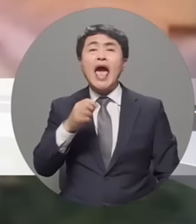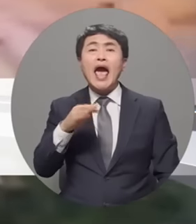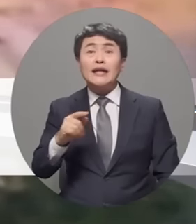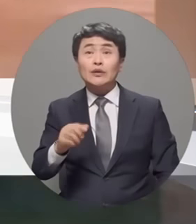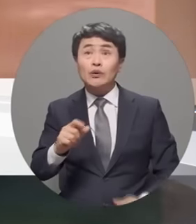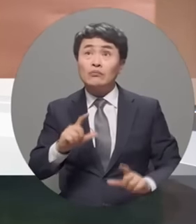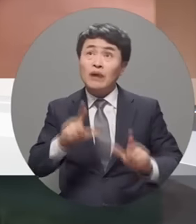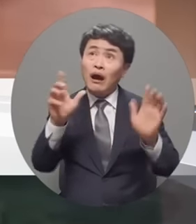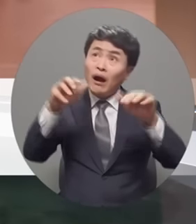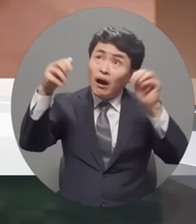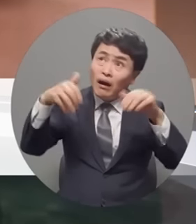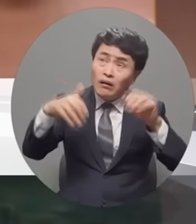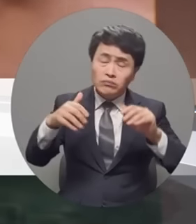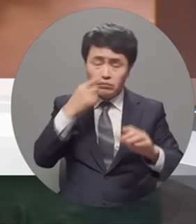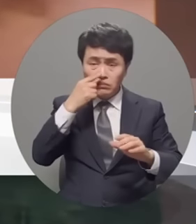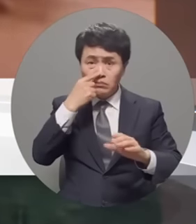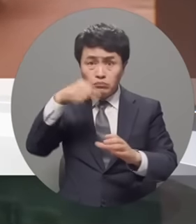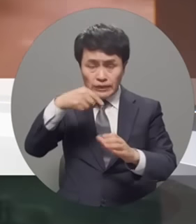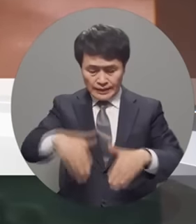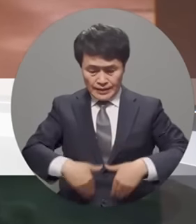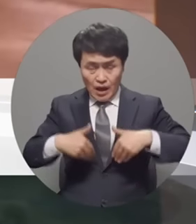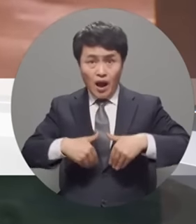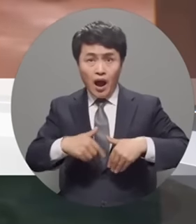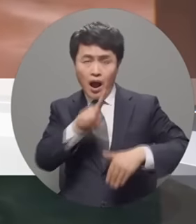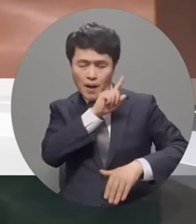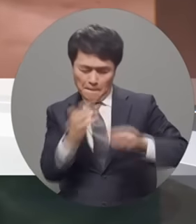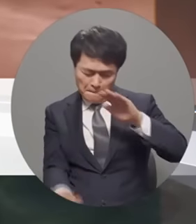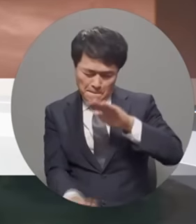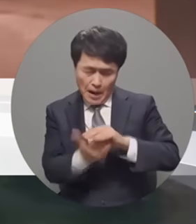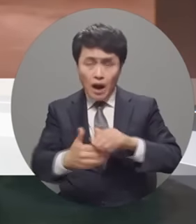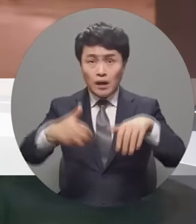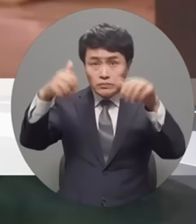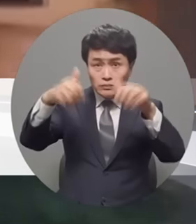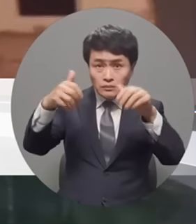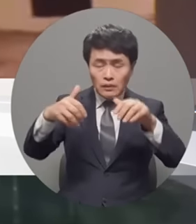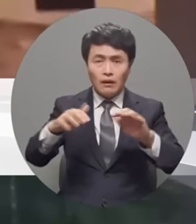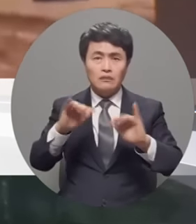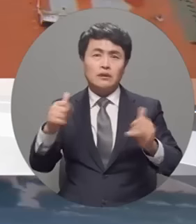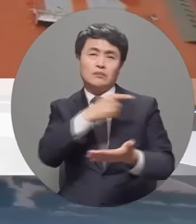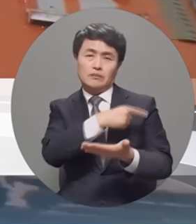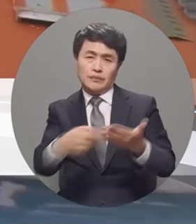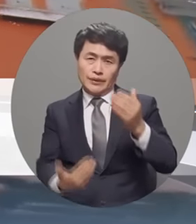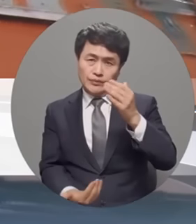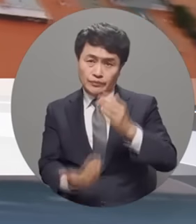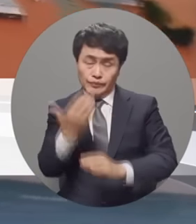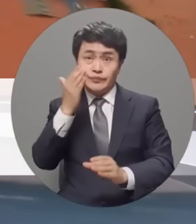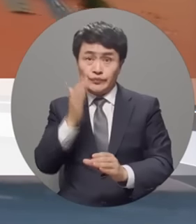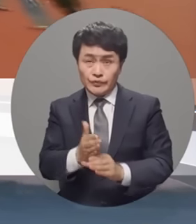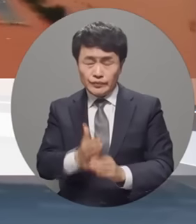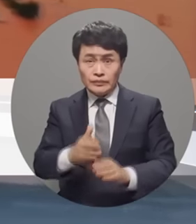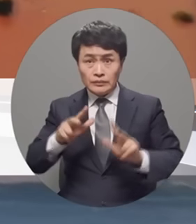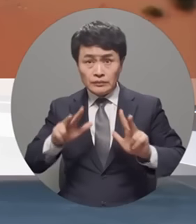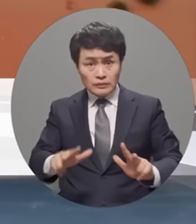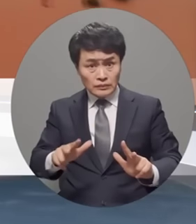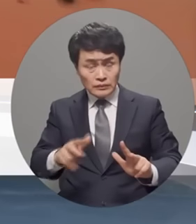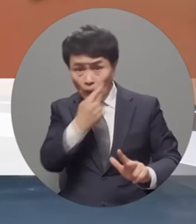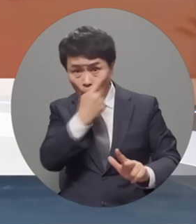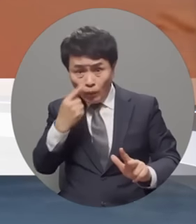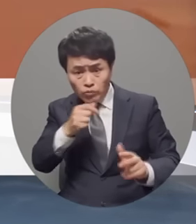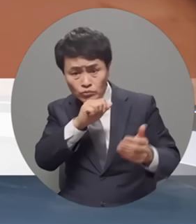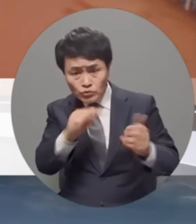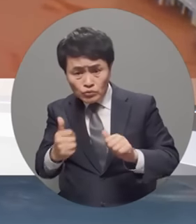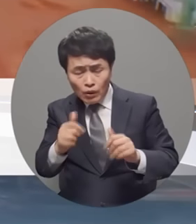있습니다. 브라질 남부 지역에서 기록적인 폭우가 쏟아지면서 인명피해가 잇따르고 있는데요. 현재까지 확인된